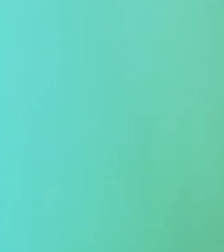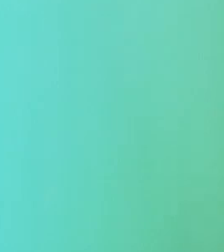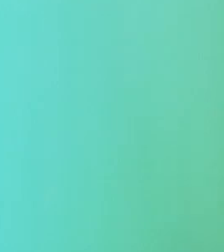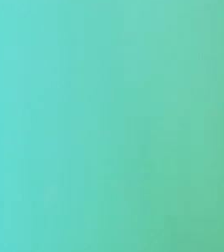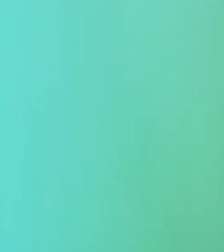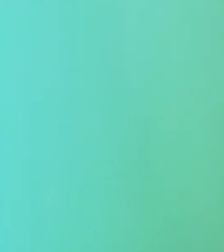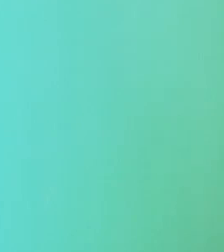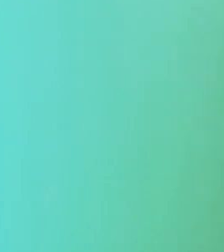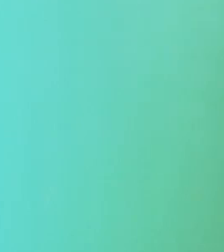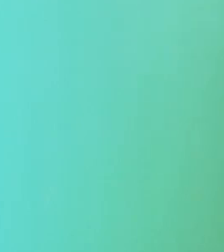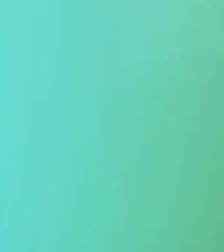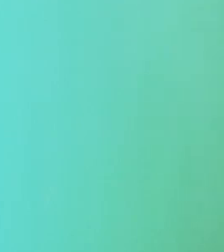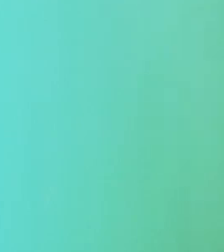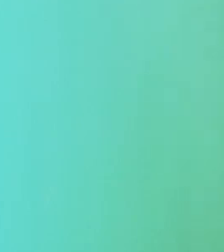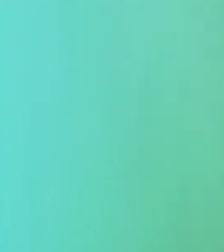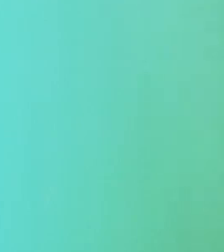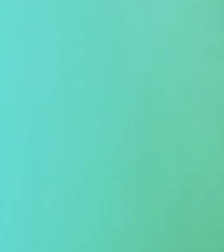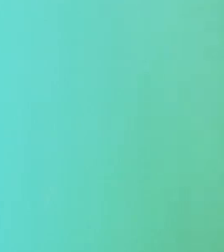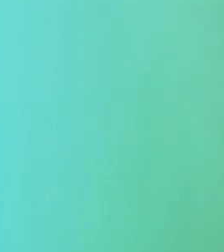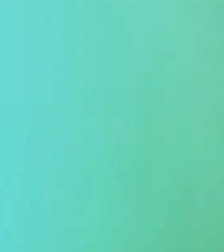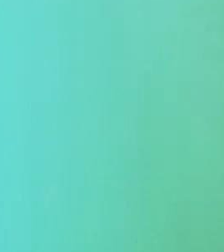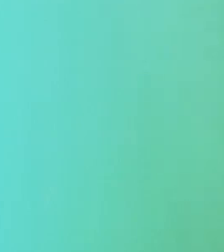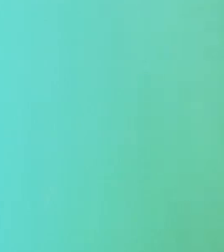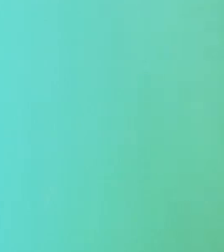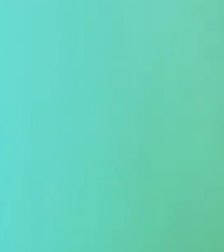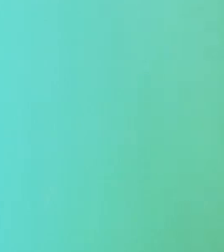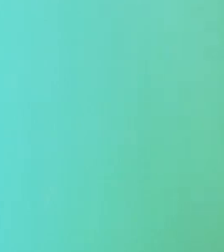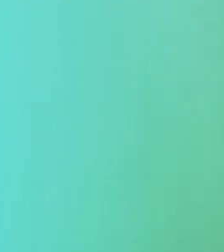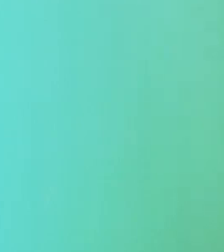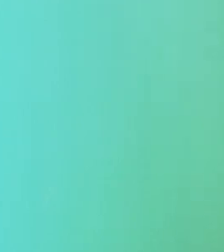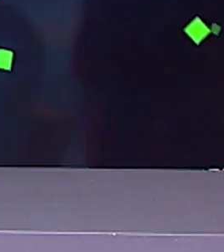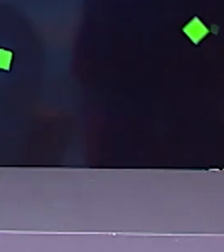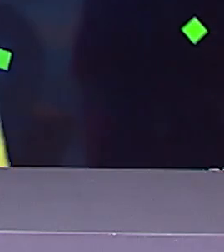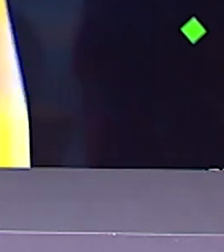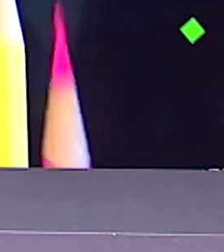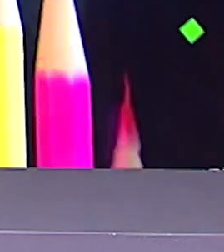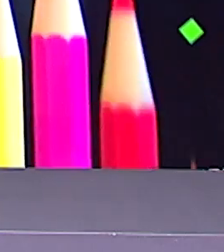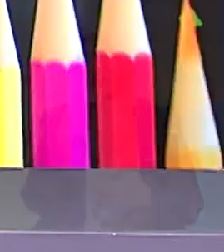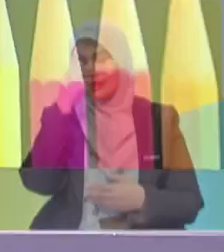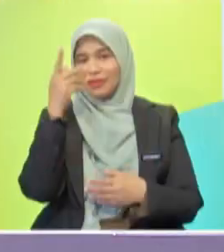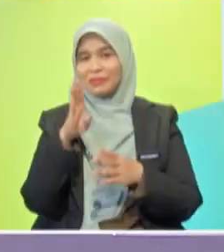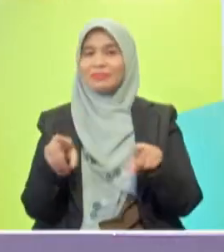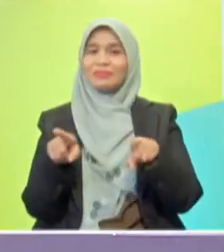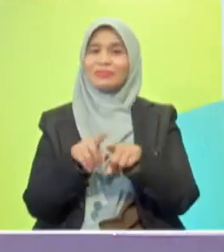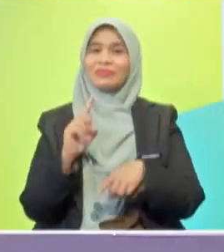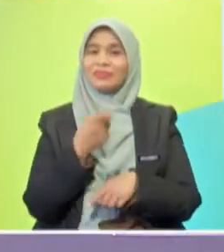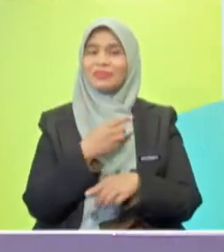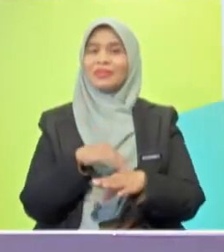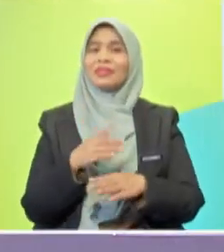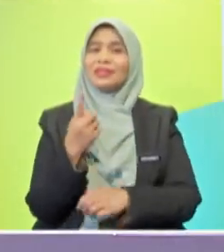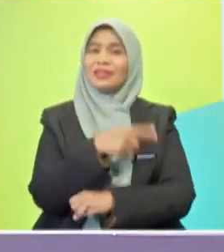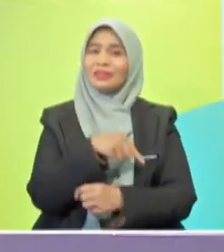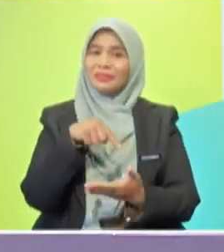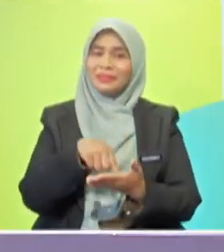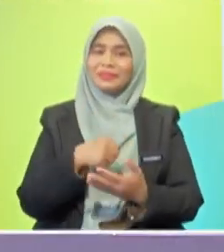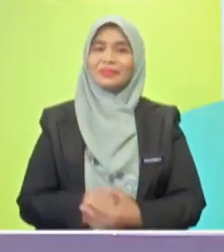khabar? Okey, baik, jawab dia macam tu kan. Baik, terima kasih cikgu kerana bersama dengan kita pada hari ini. Dan bukan